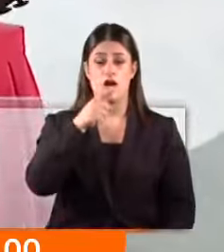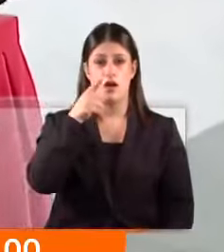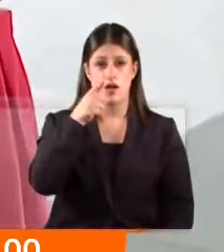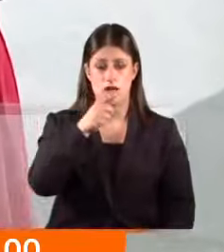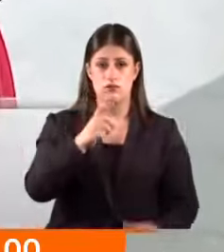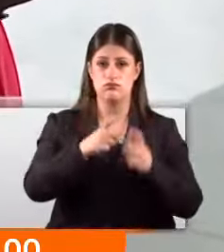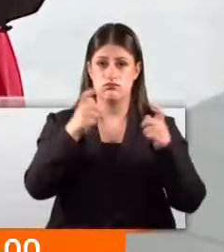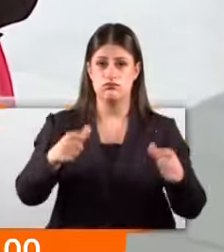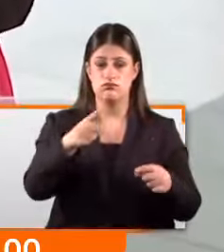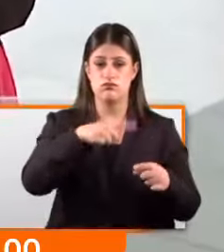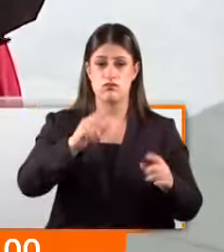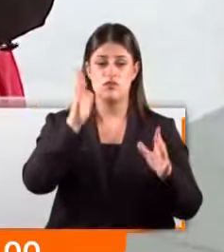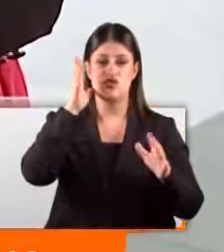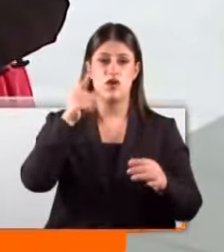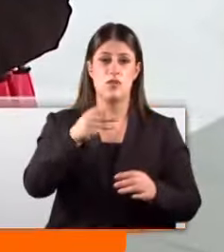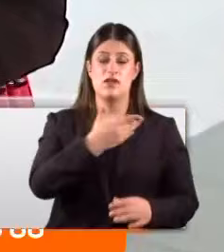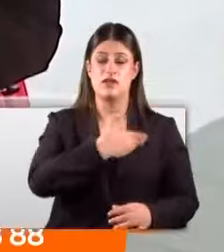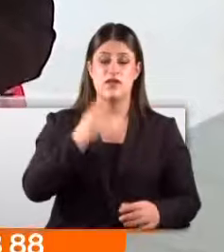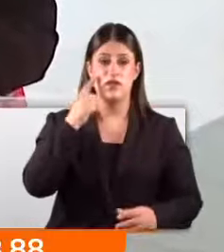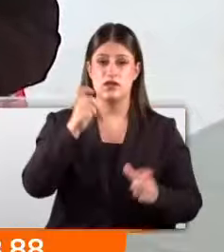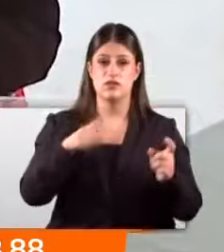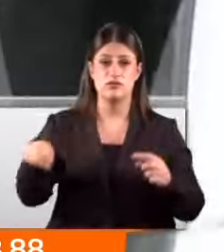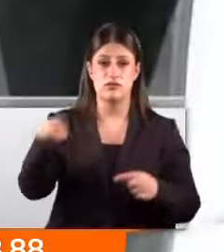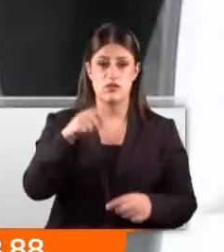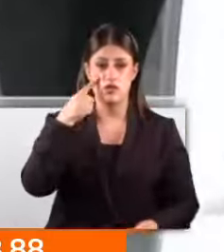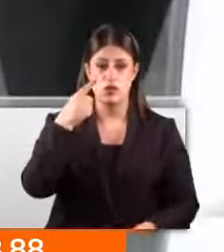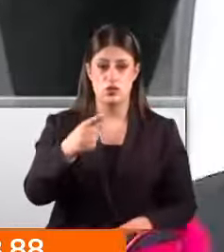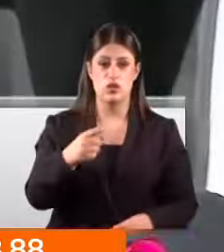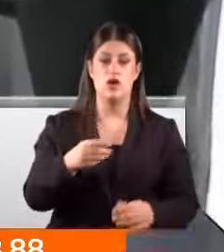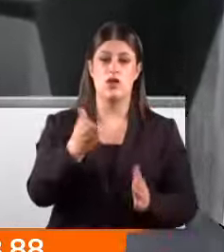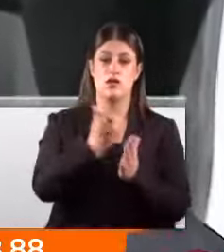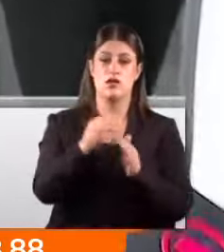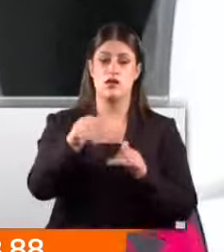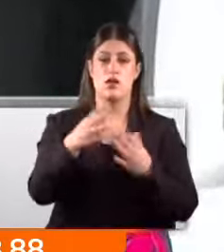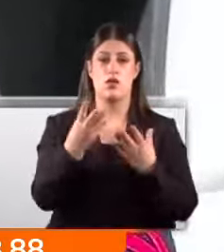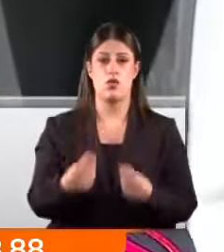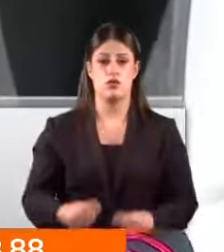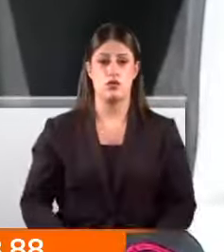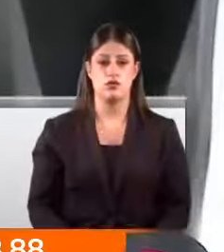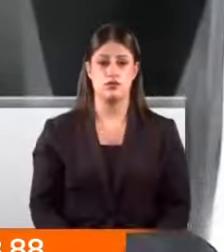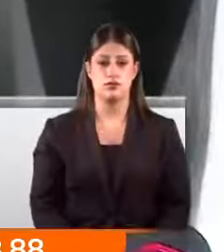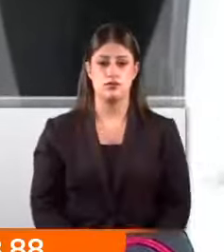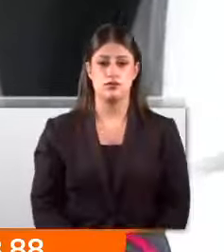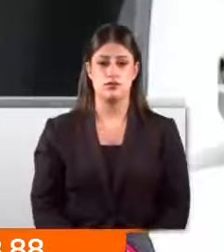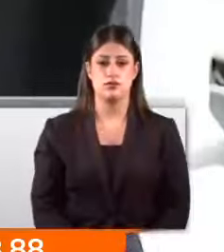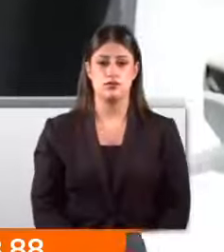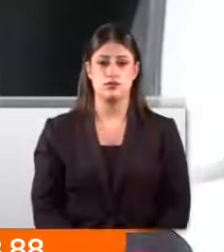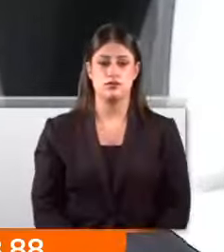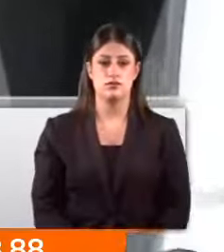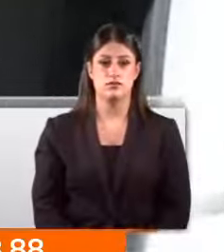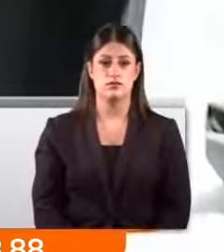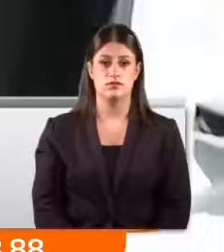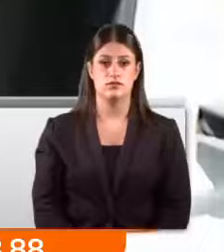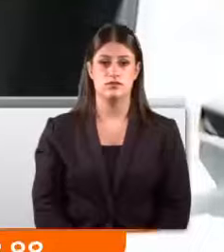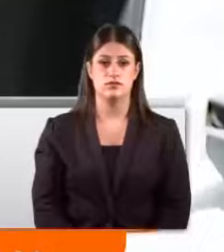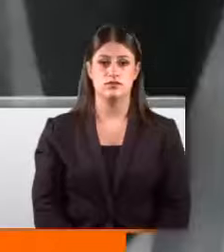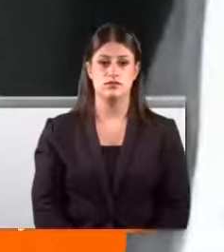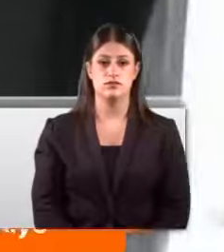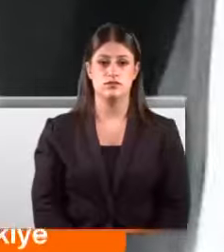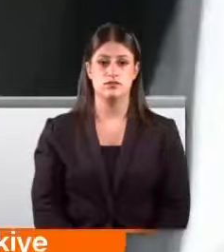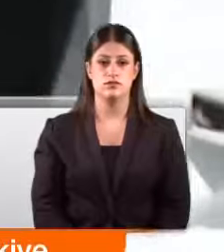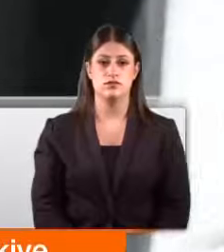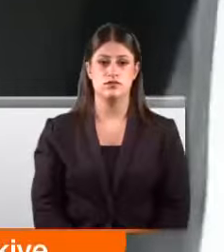Akseki Camii'nde sevenleri tarafından uğurlanıyor. İnsanla ışık tutan bir sanatçınız daha var mı? Biriniz bana gösterin, söyleyin